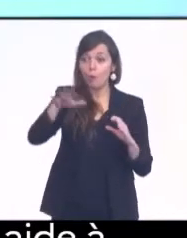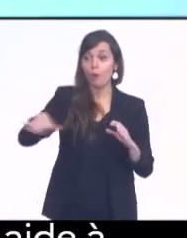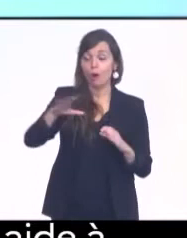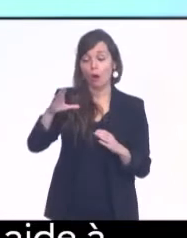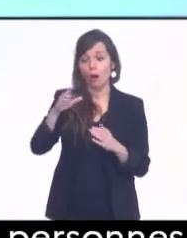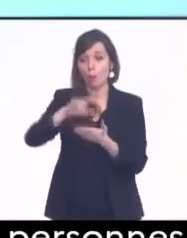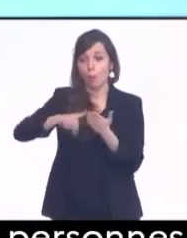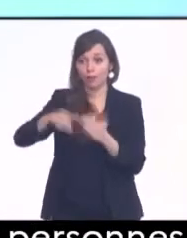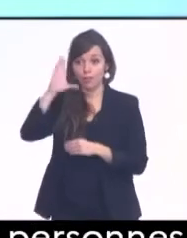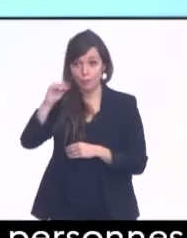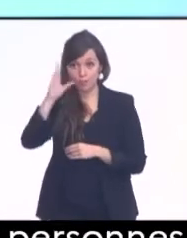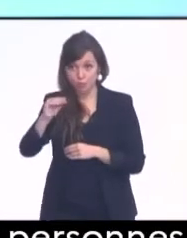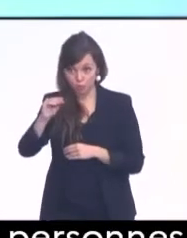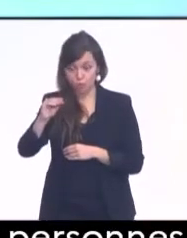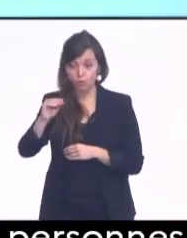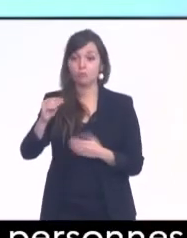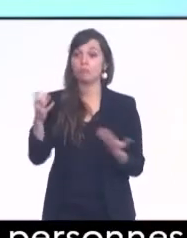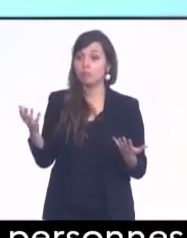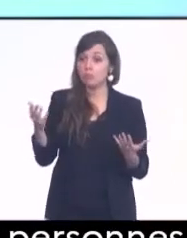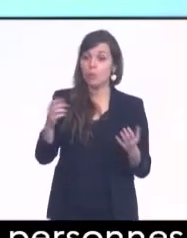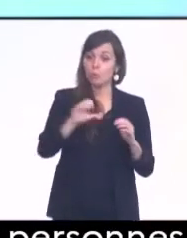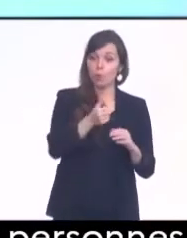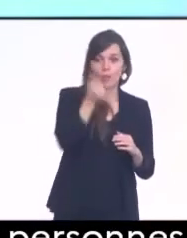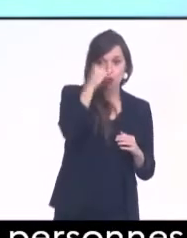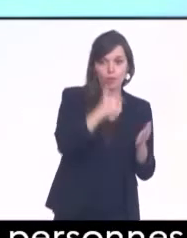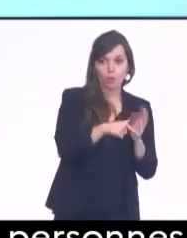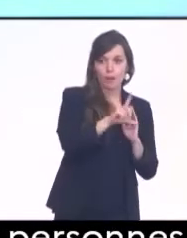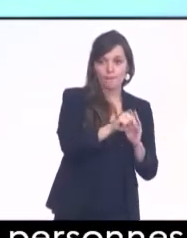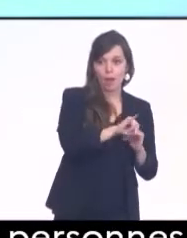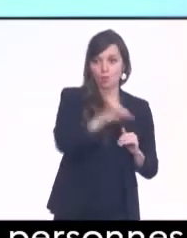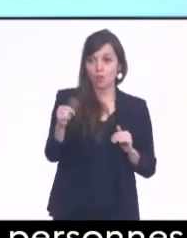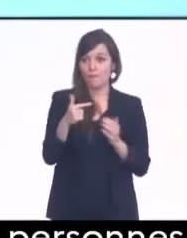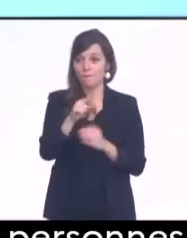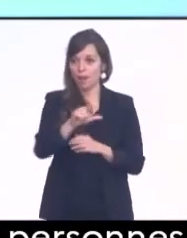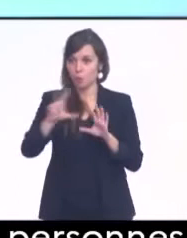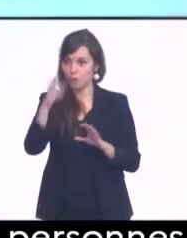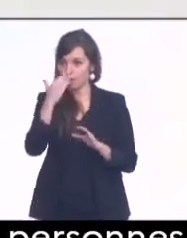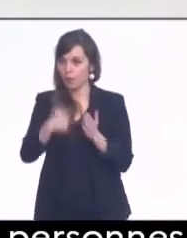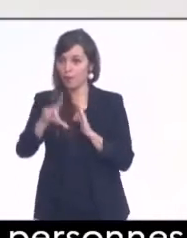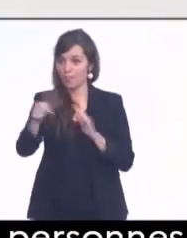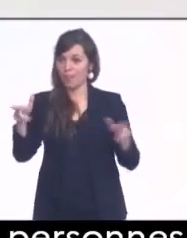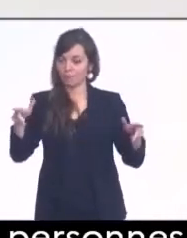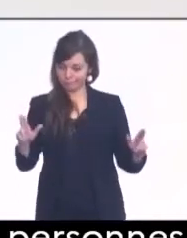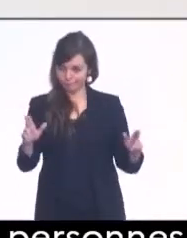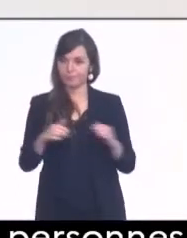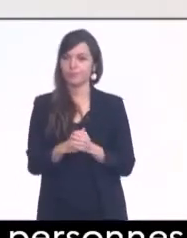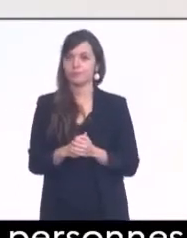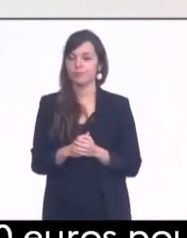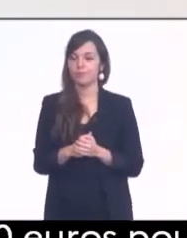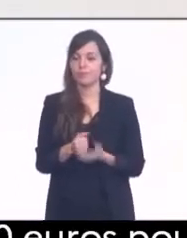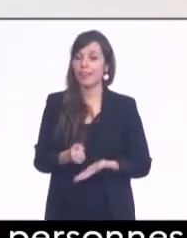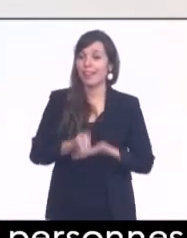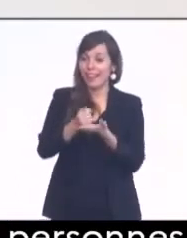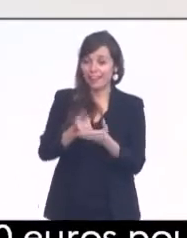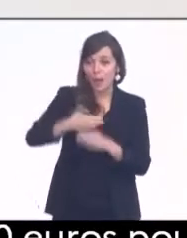d'apprentissage, toujours dans cette même période entre le 1er juillet 2020 et le 28 février 2021. Et en complément, les aides à